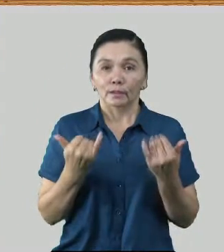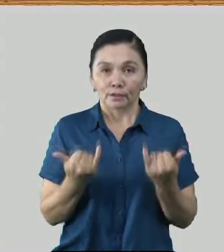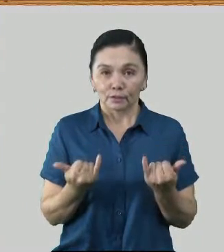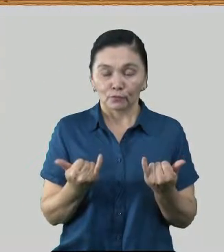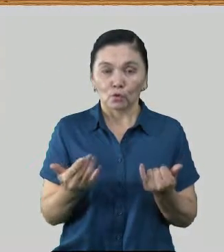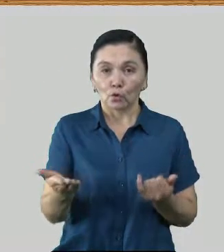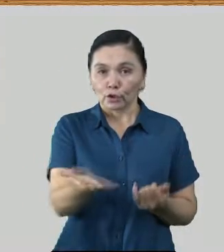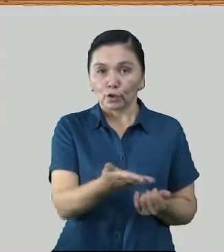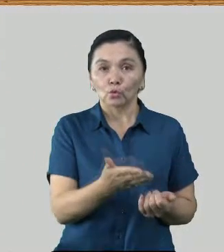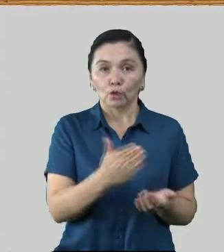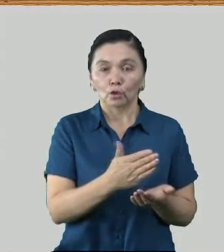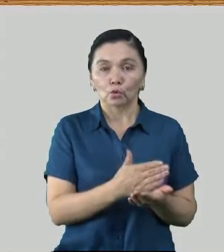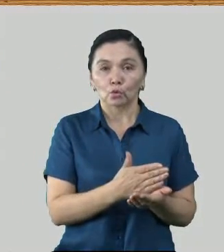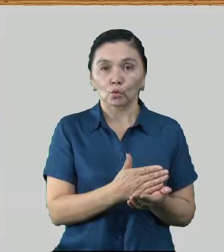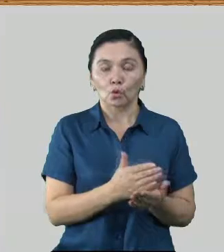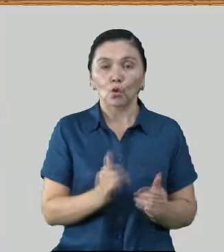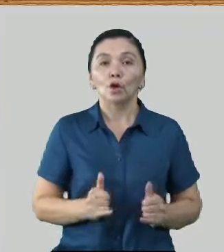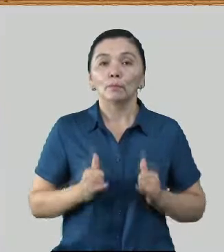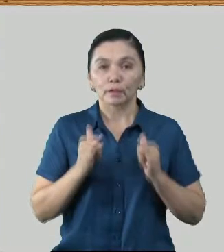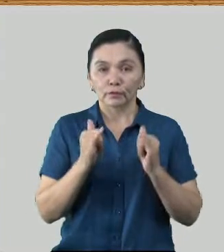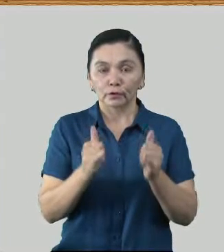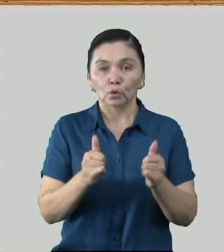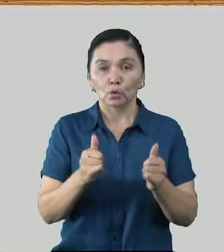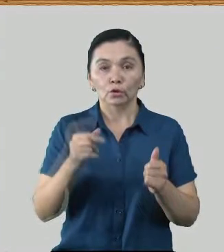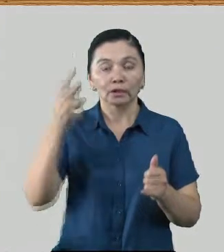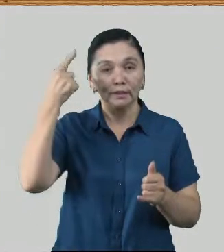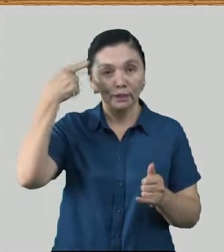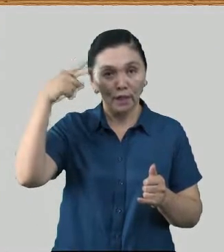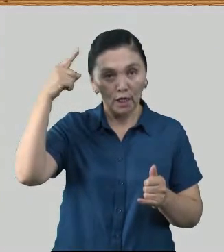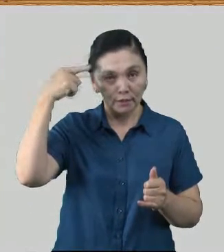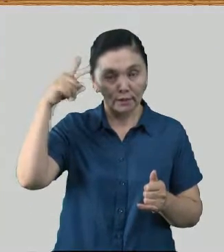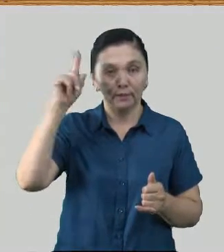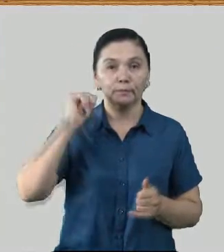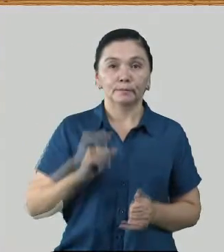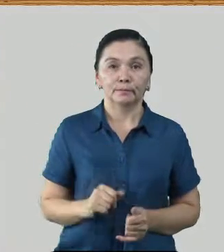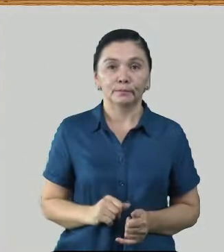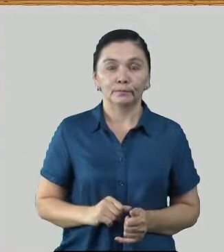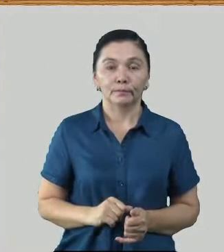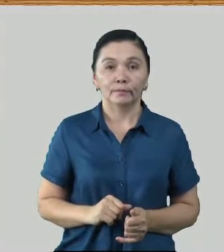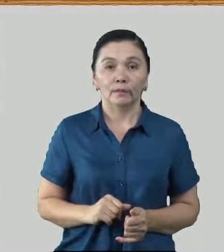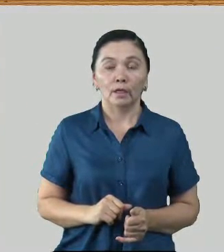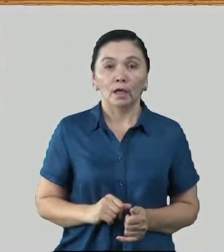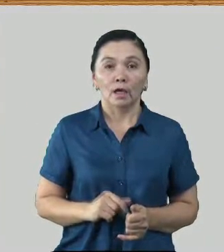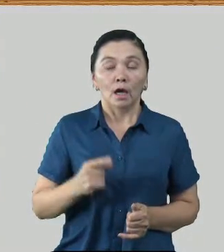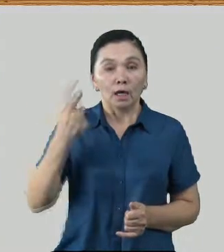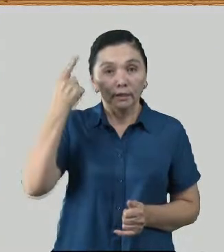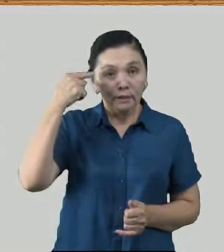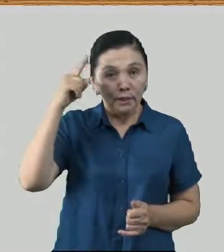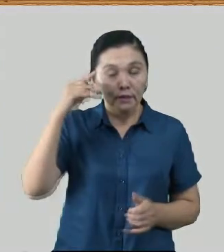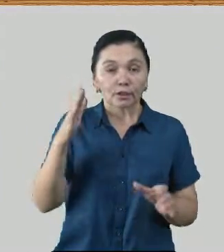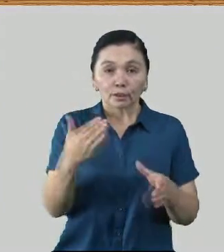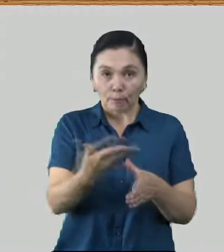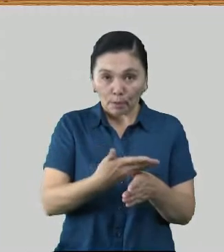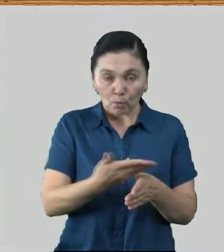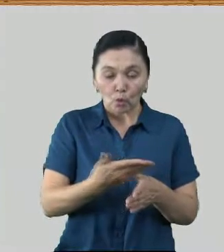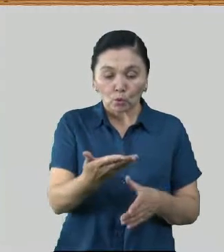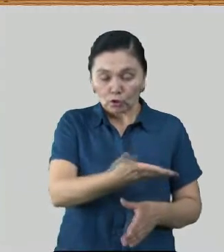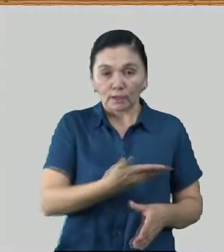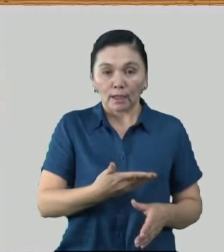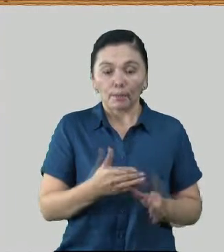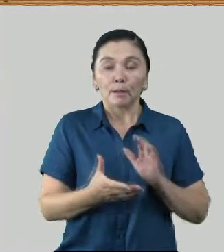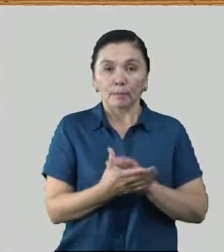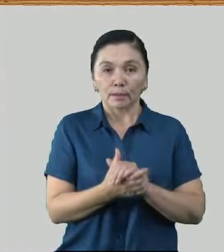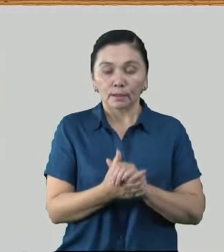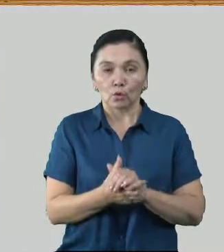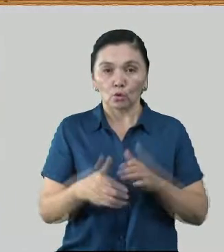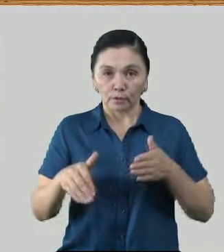Сегодня у нас урок посвящен сказкам. Они помогут нам познакомиться